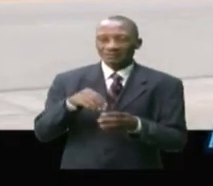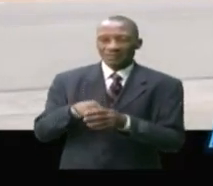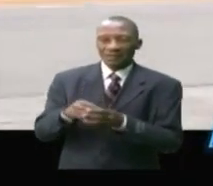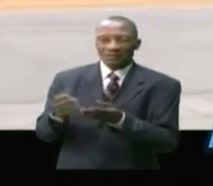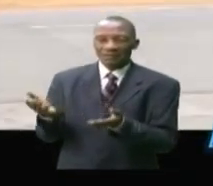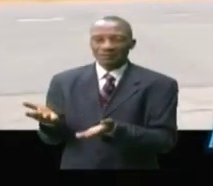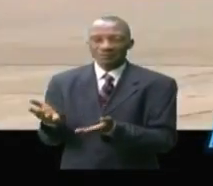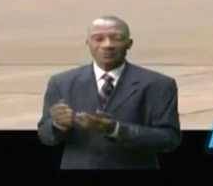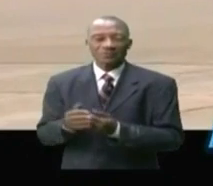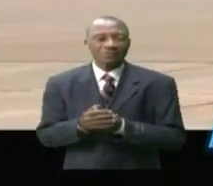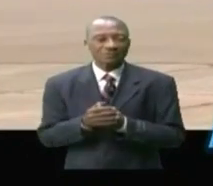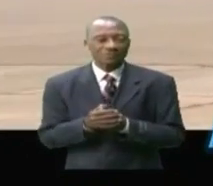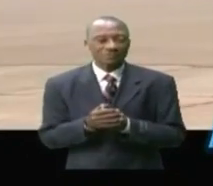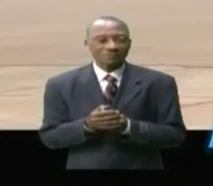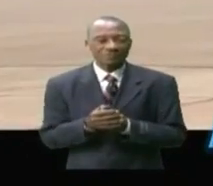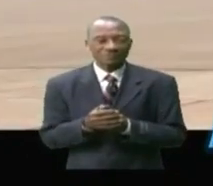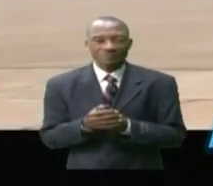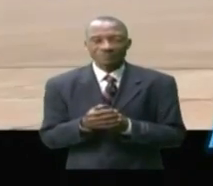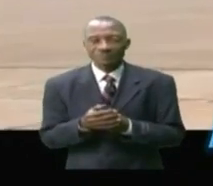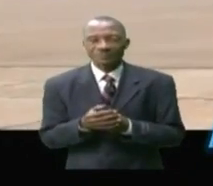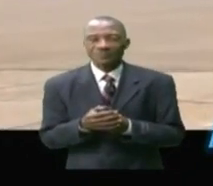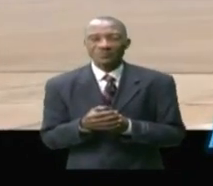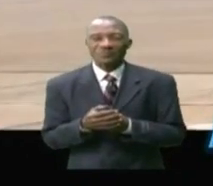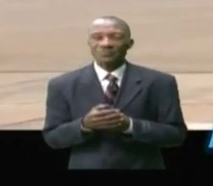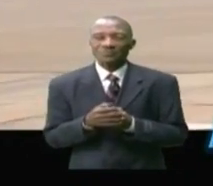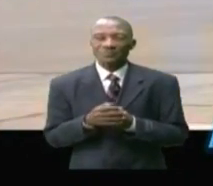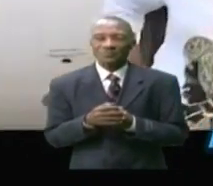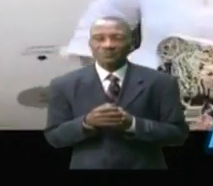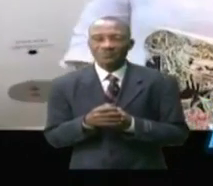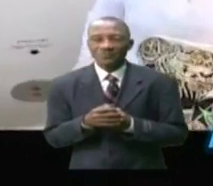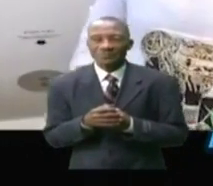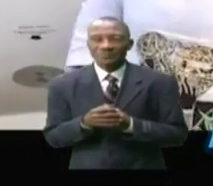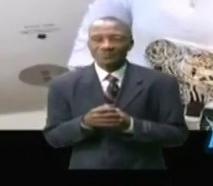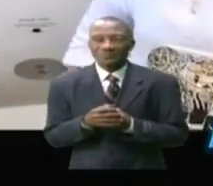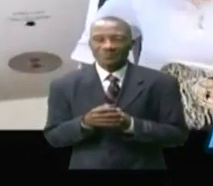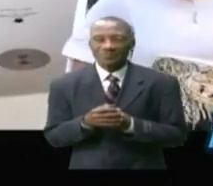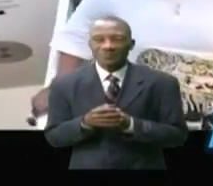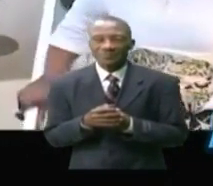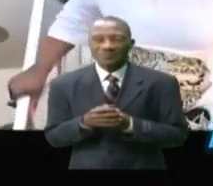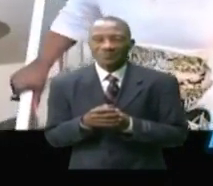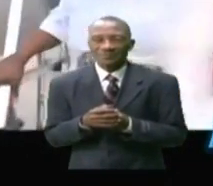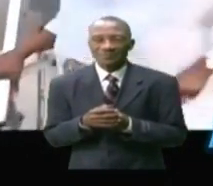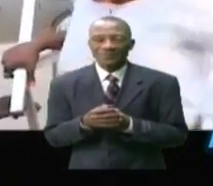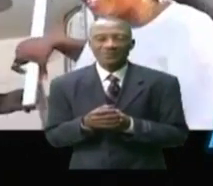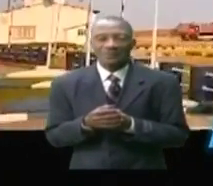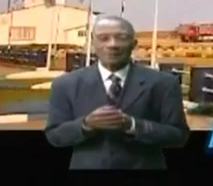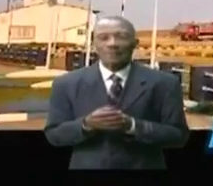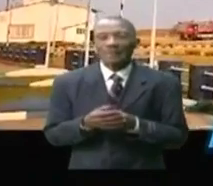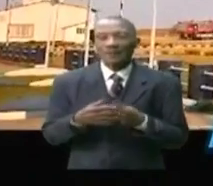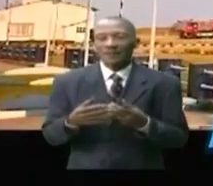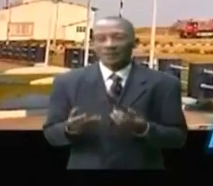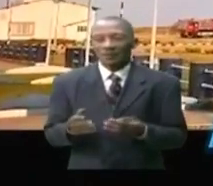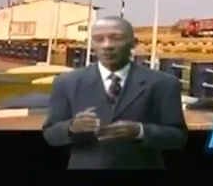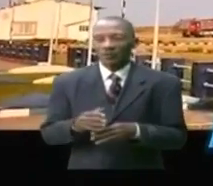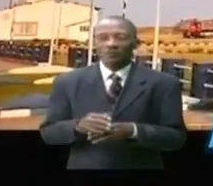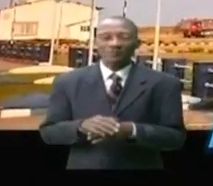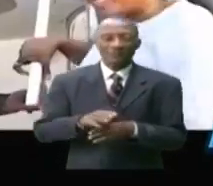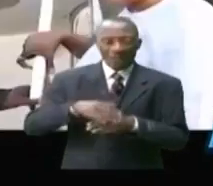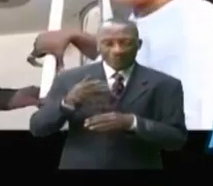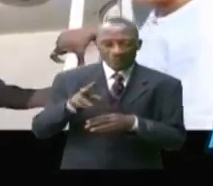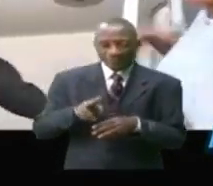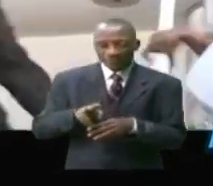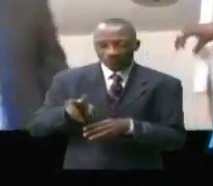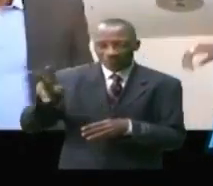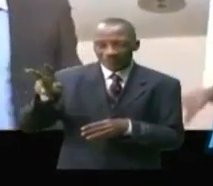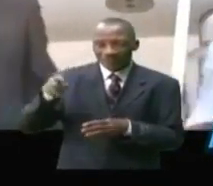Après sa retentissante mission à Kinshasa, la gouverneure du Lualaba a regagné sa juridiction par l'aéroport national de Kolwezi.